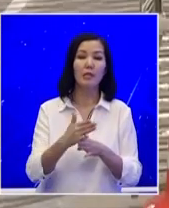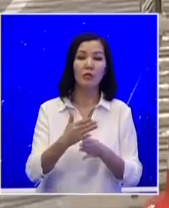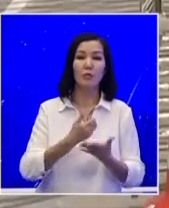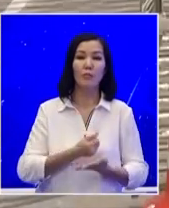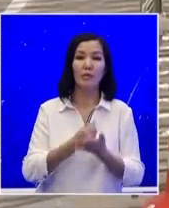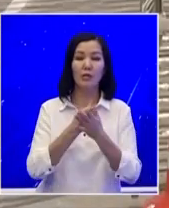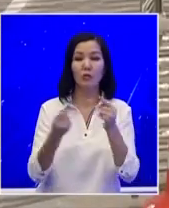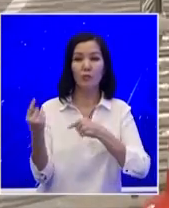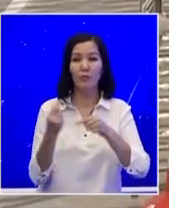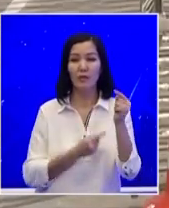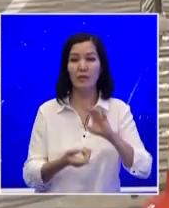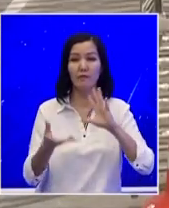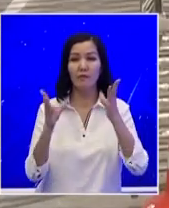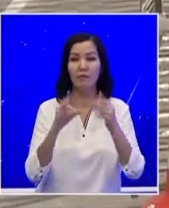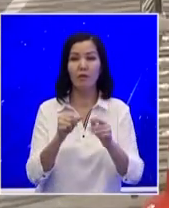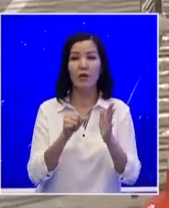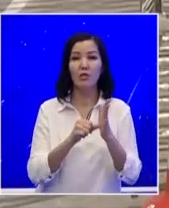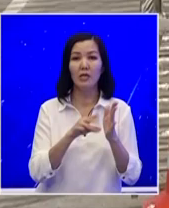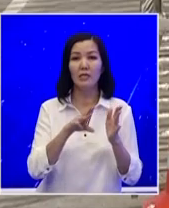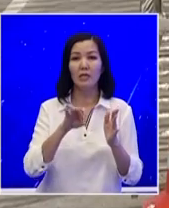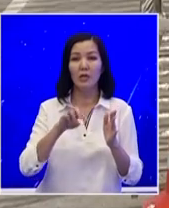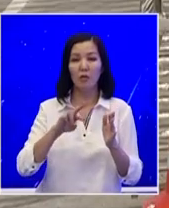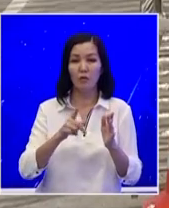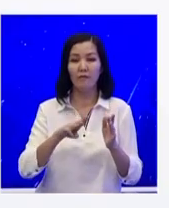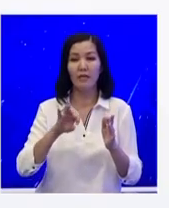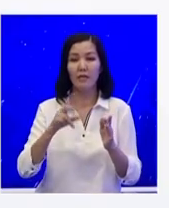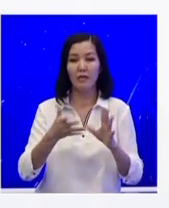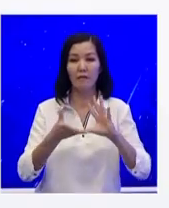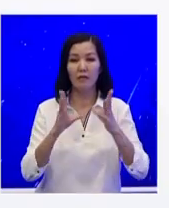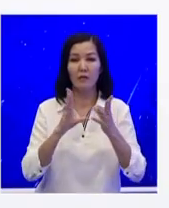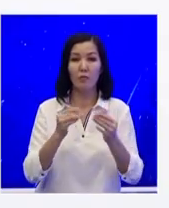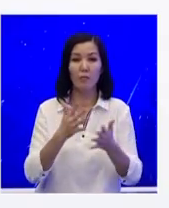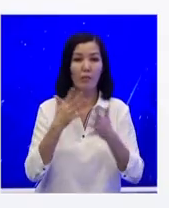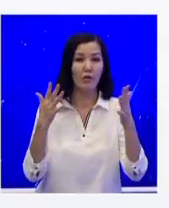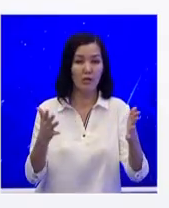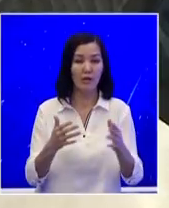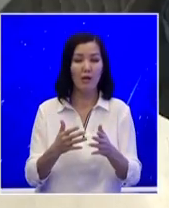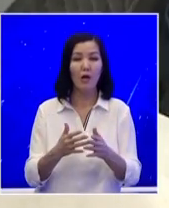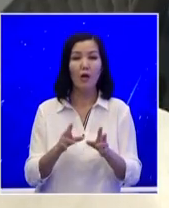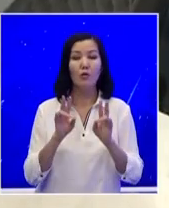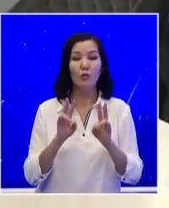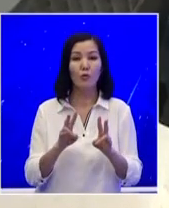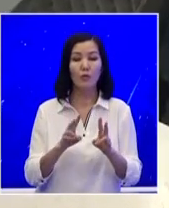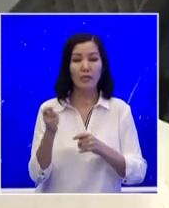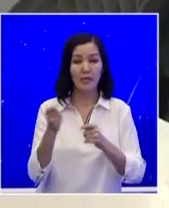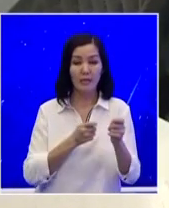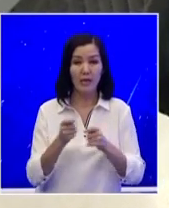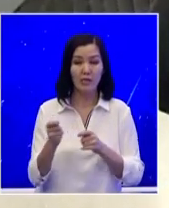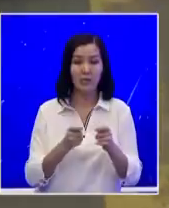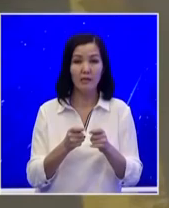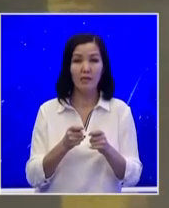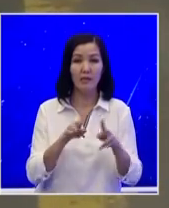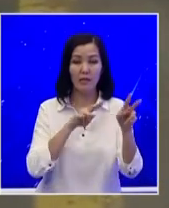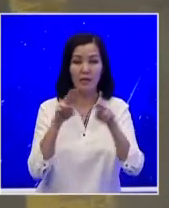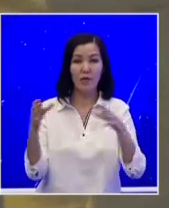граждан и бизнеса, составил почти 6 триллионов тенге. Сумма весьма внушительная. А задача правительства и